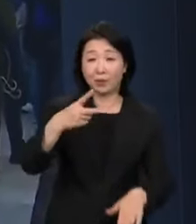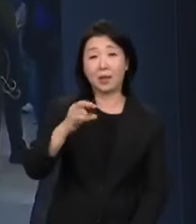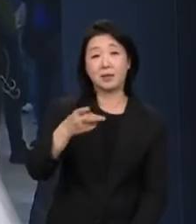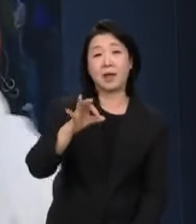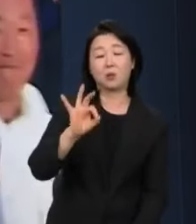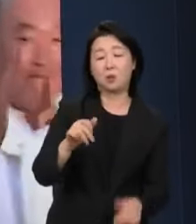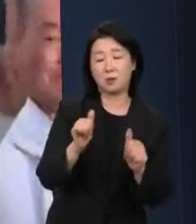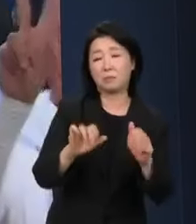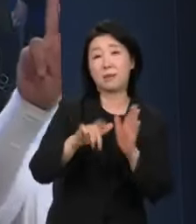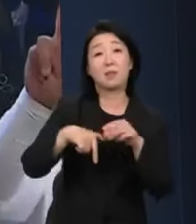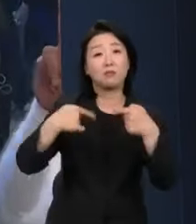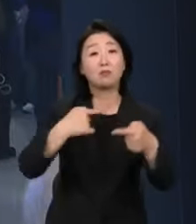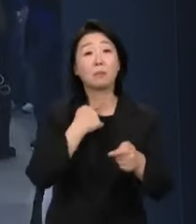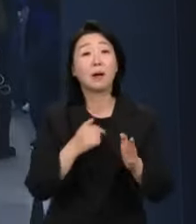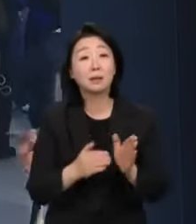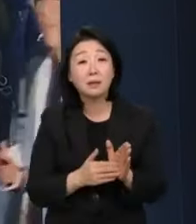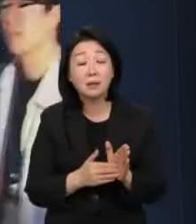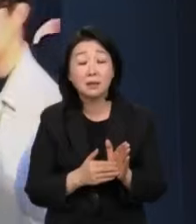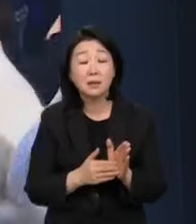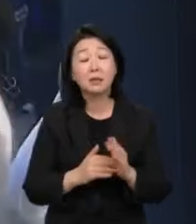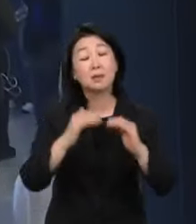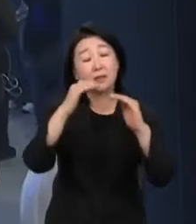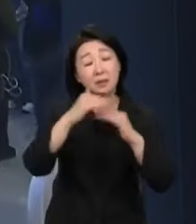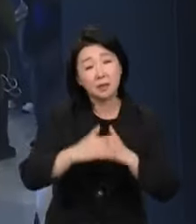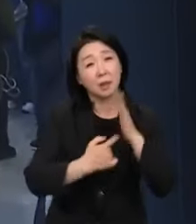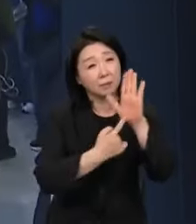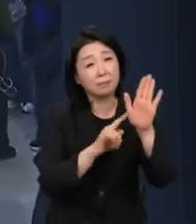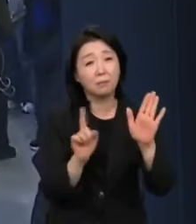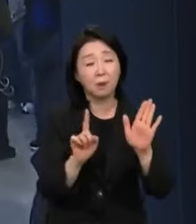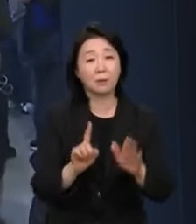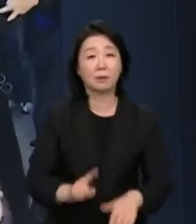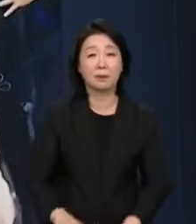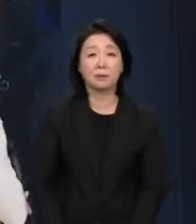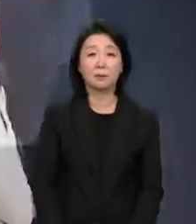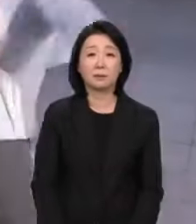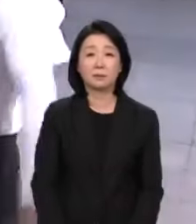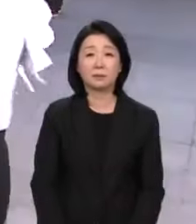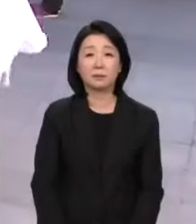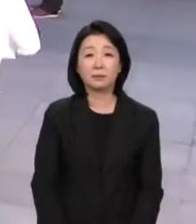재판에 출석했는데 거기서는 어떤 이야기를 했습니까?